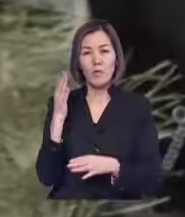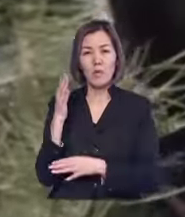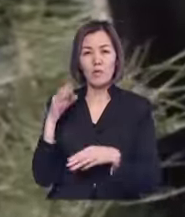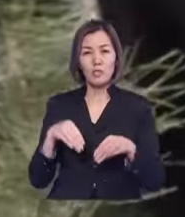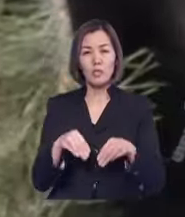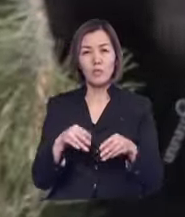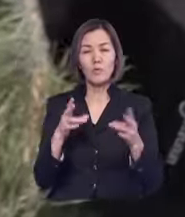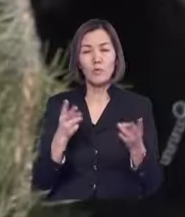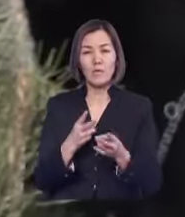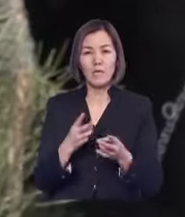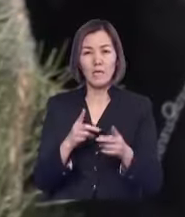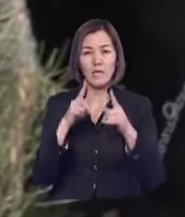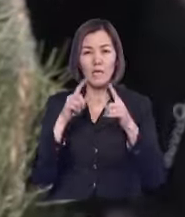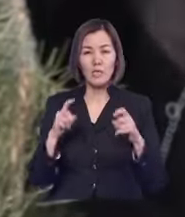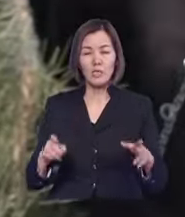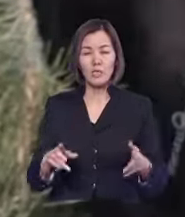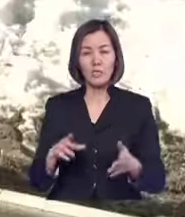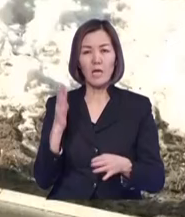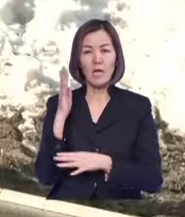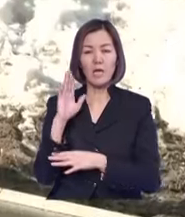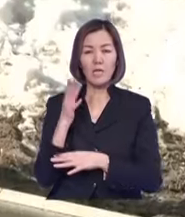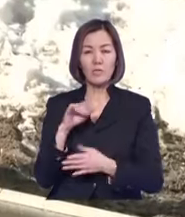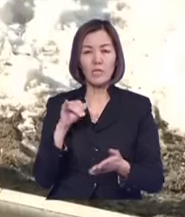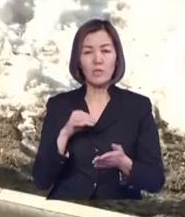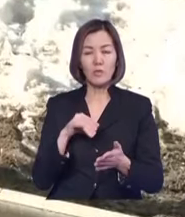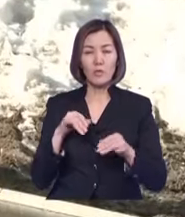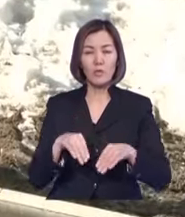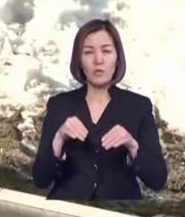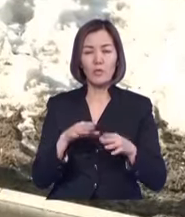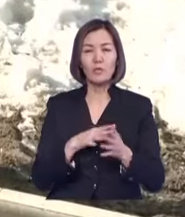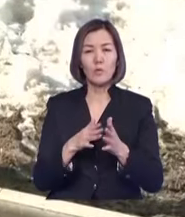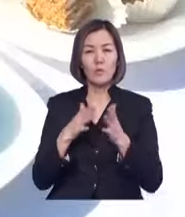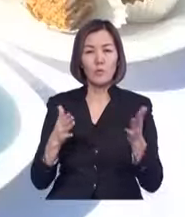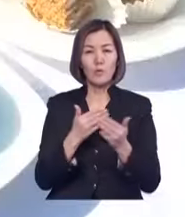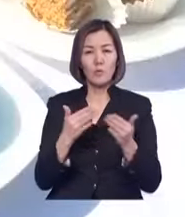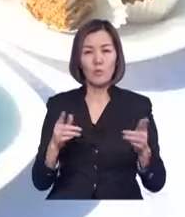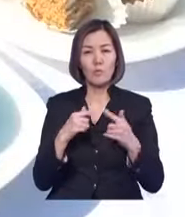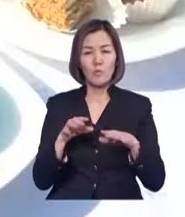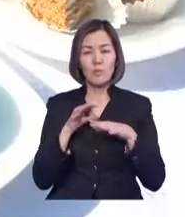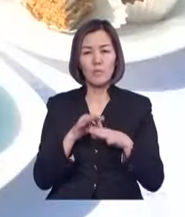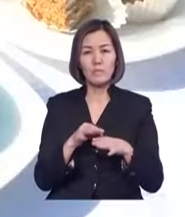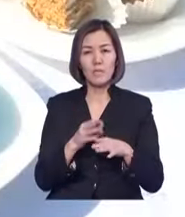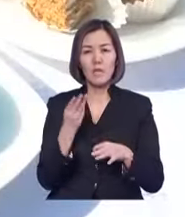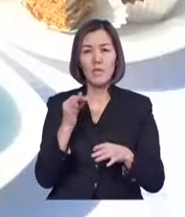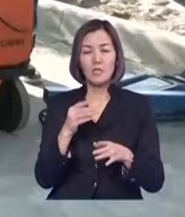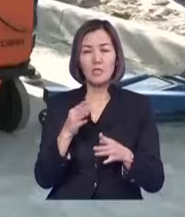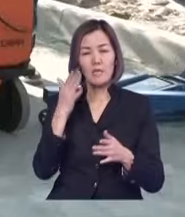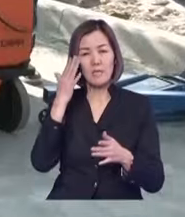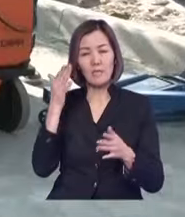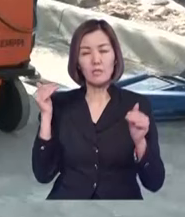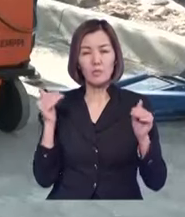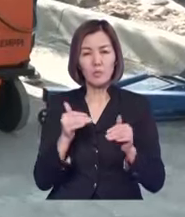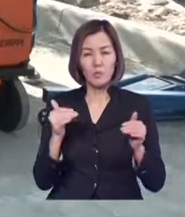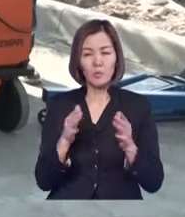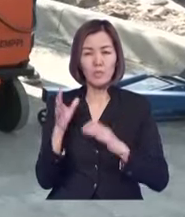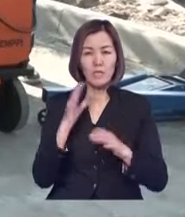аулаға шырша ағаштарын отырғызды. Кейін мекеме алдында үлкен көрме ұйымдастырылды. Онда Шелек политехникалық колледжінің талантты студенттері өз